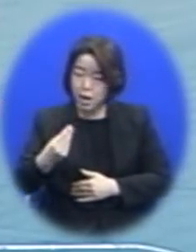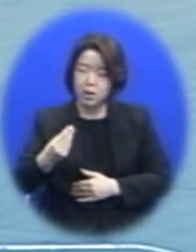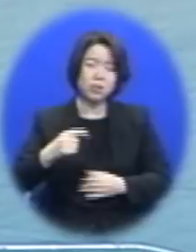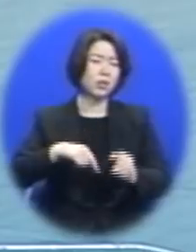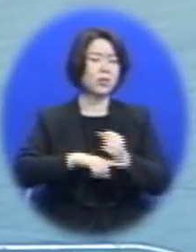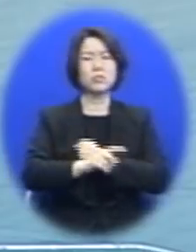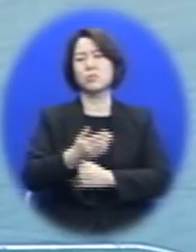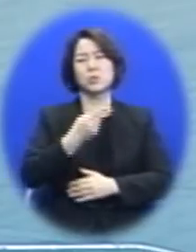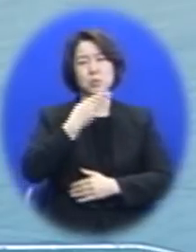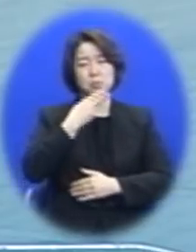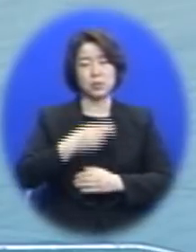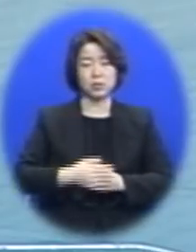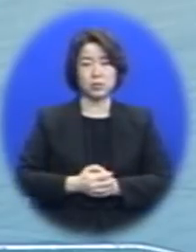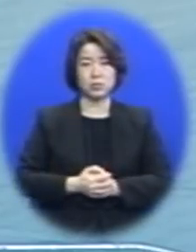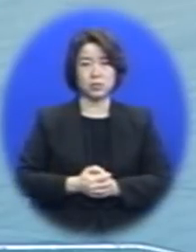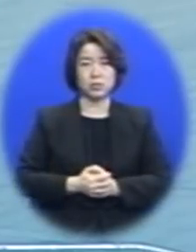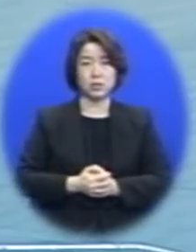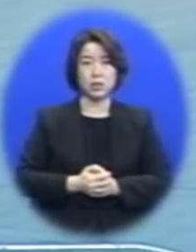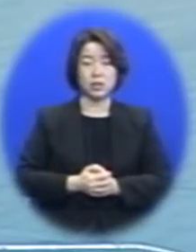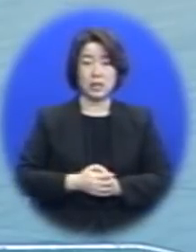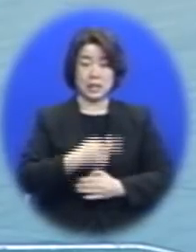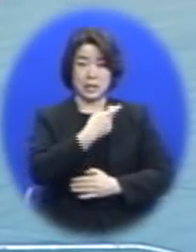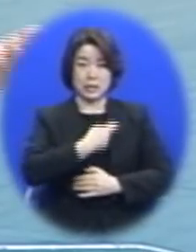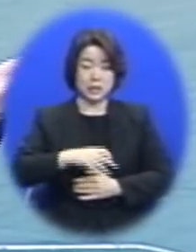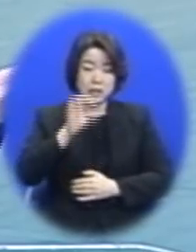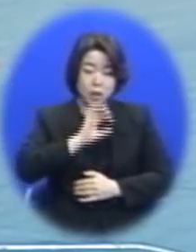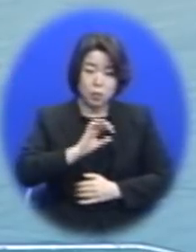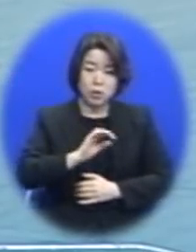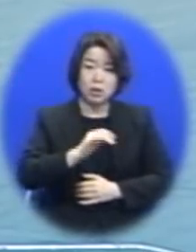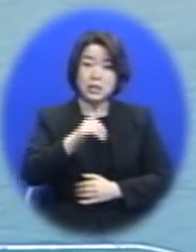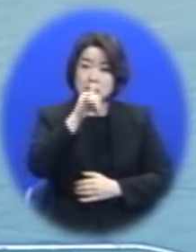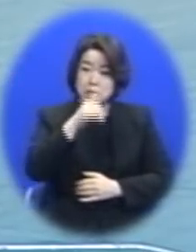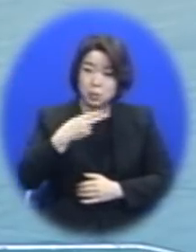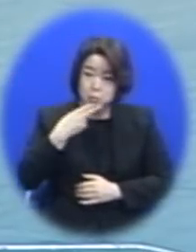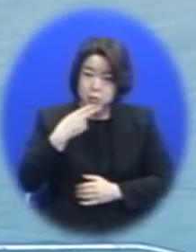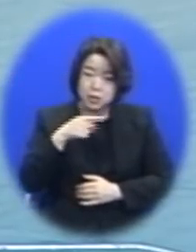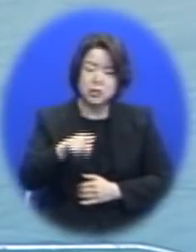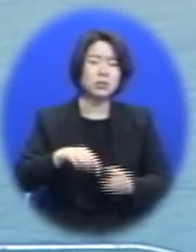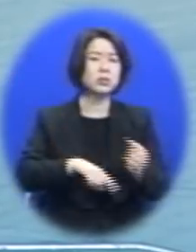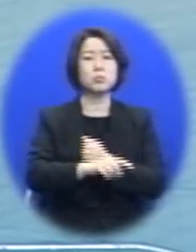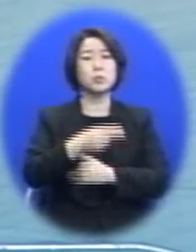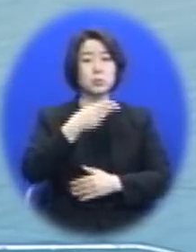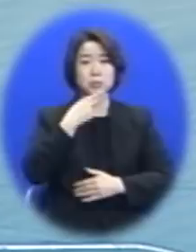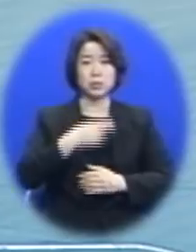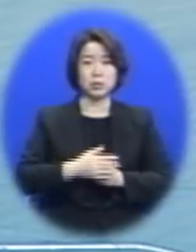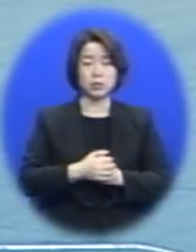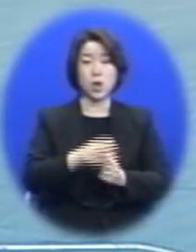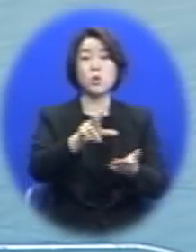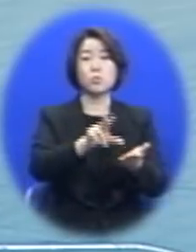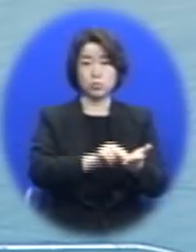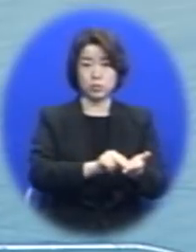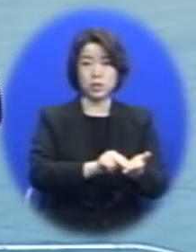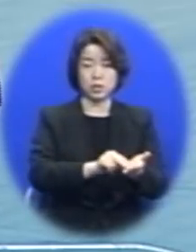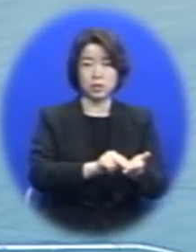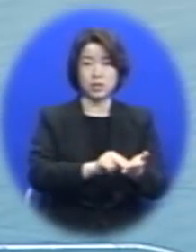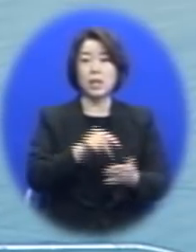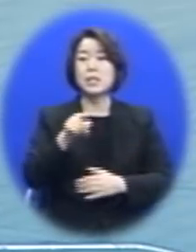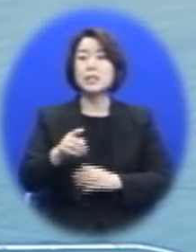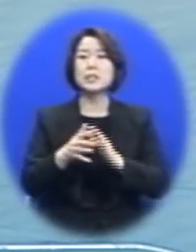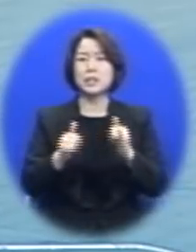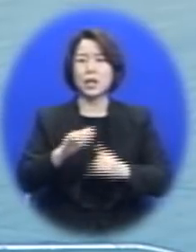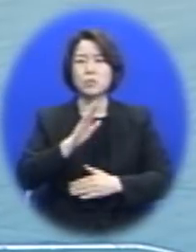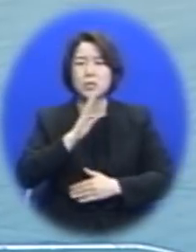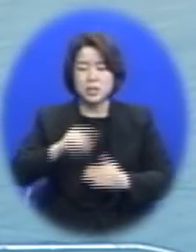의미가 없는 거랍니다 제자훈련 했느냐 안 했느냐 이것도 의미가 없어요 문제는 그 사람이